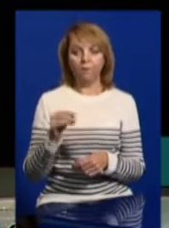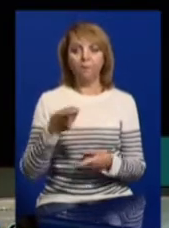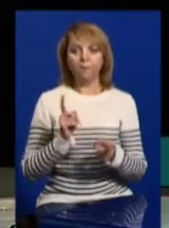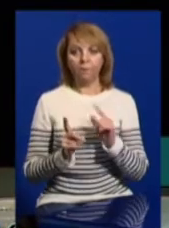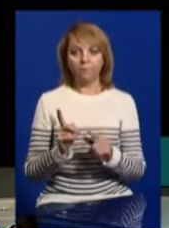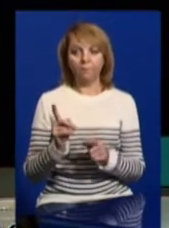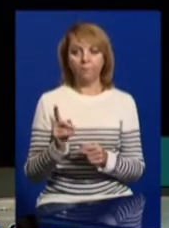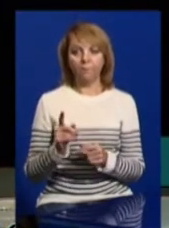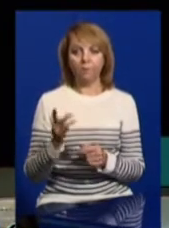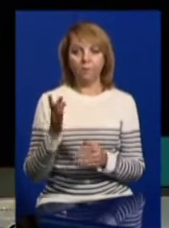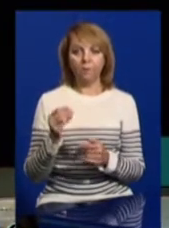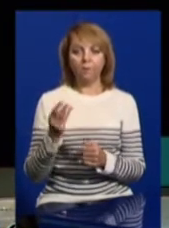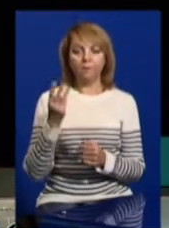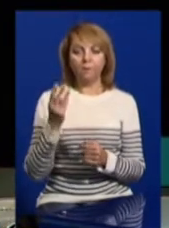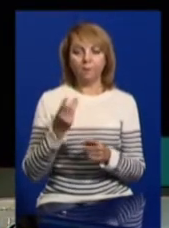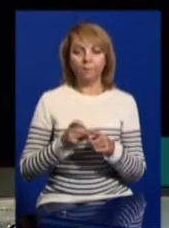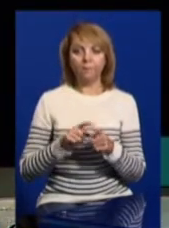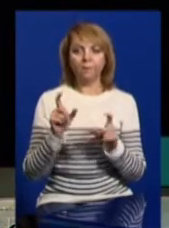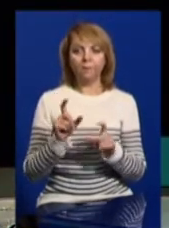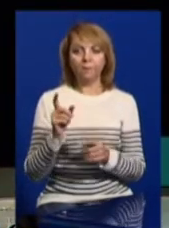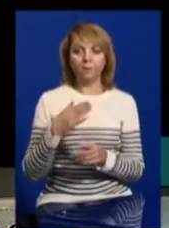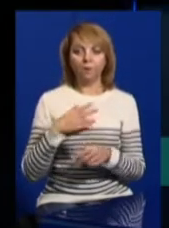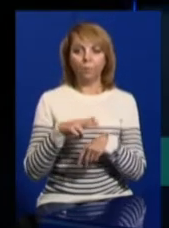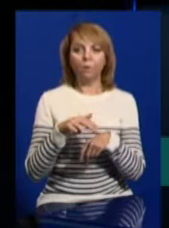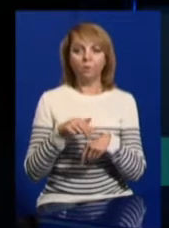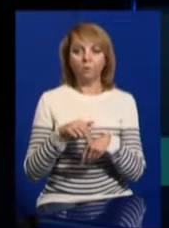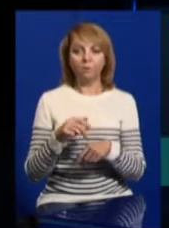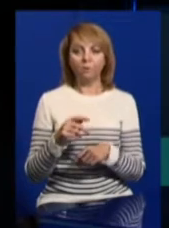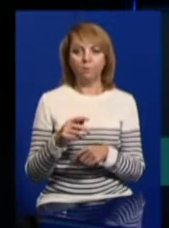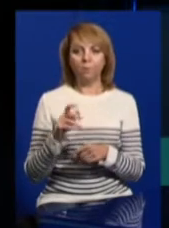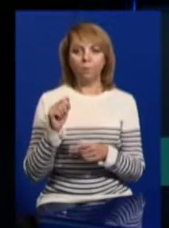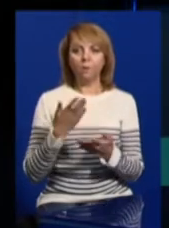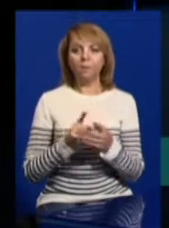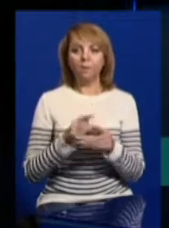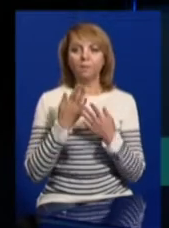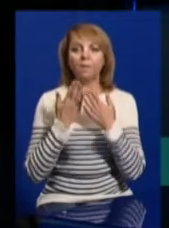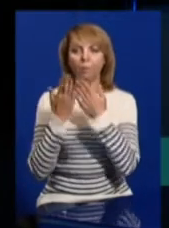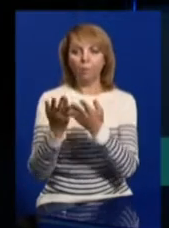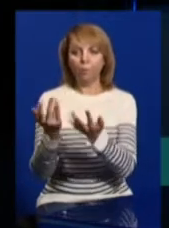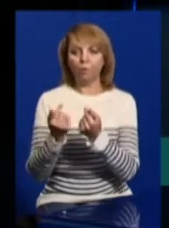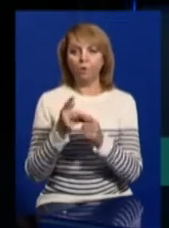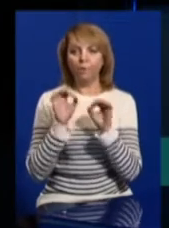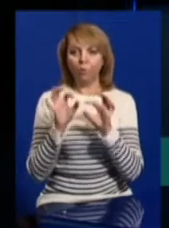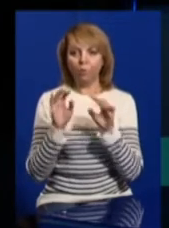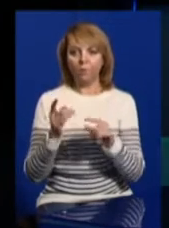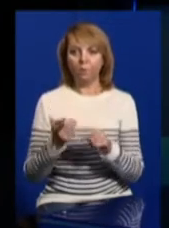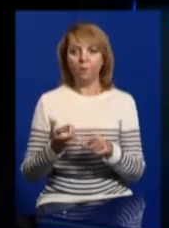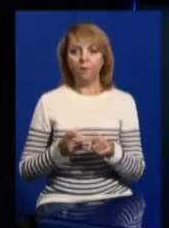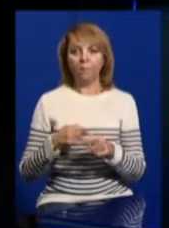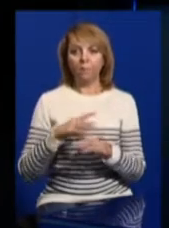третє, якщо я не помиляюся, засідання, тільки наша поліція змогла зробити такий запит, отримати інформацію. Ну, це взагалі для